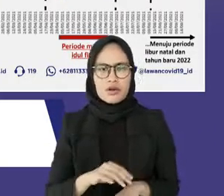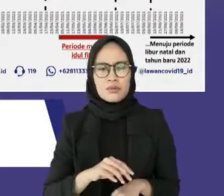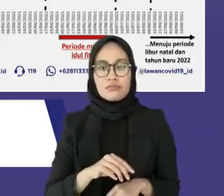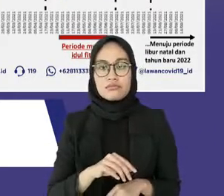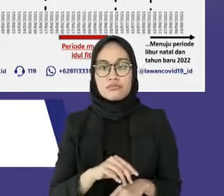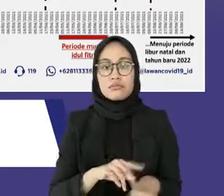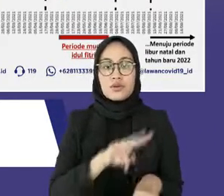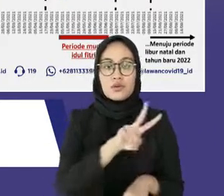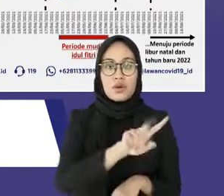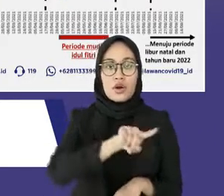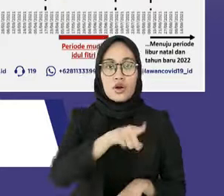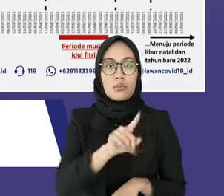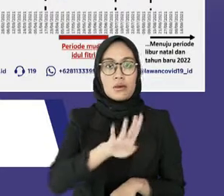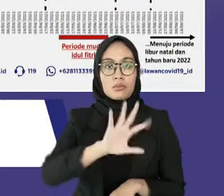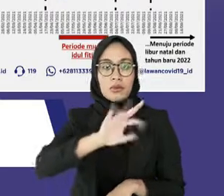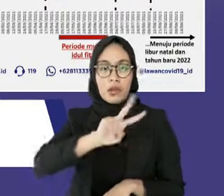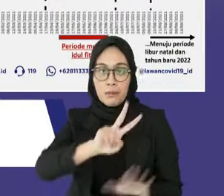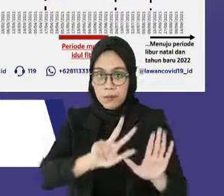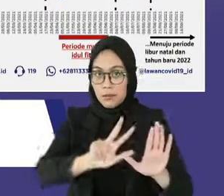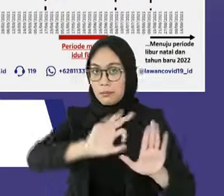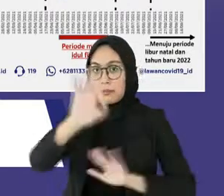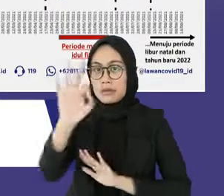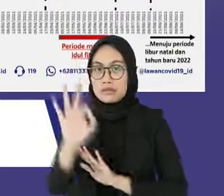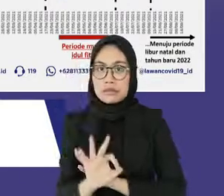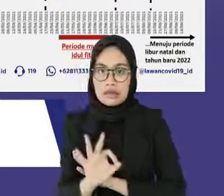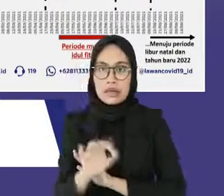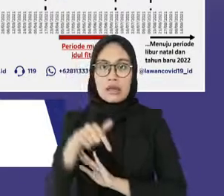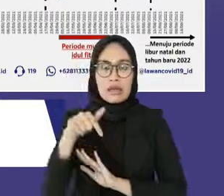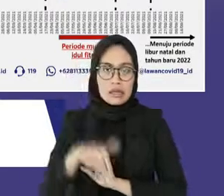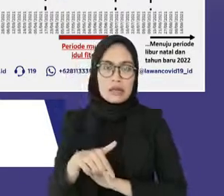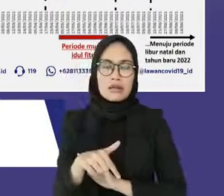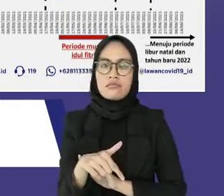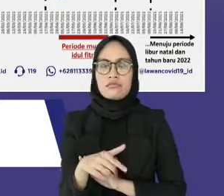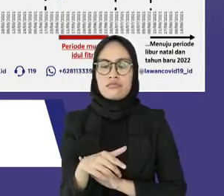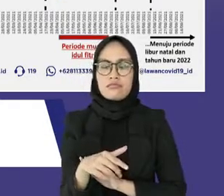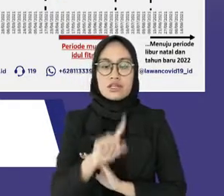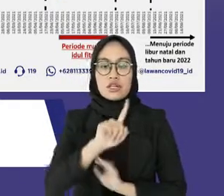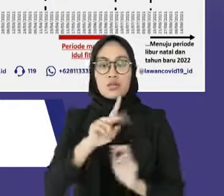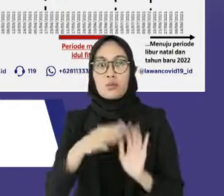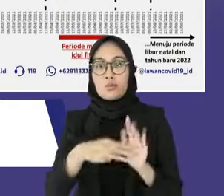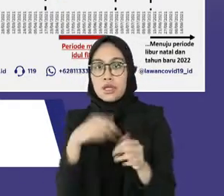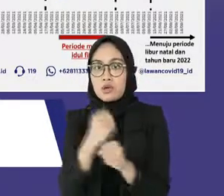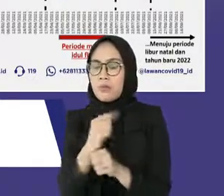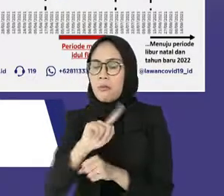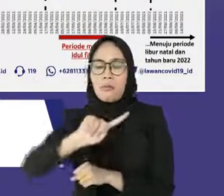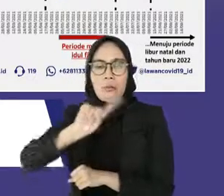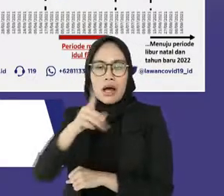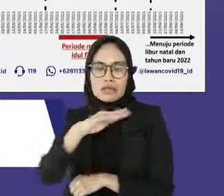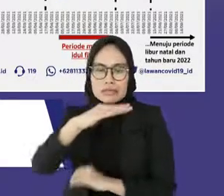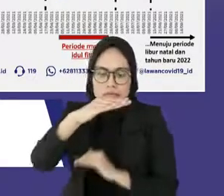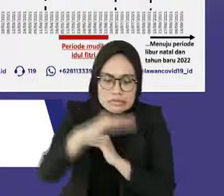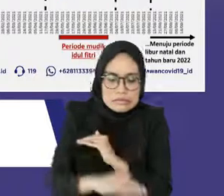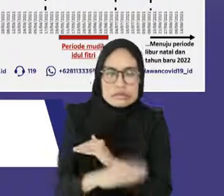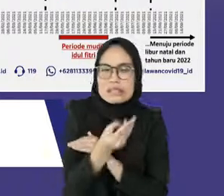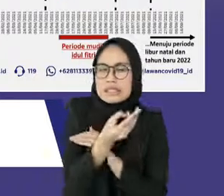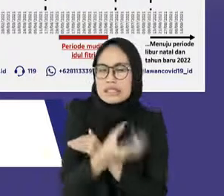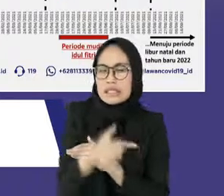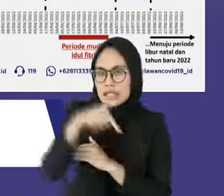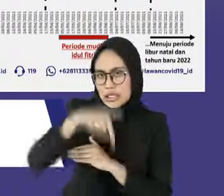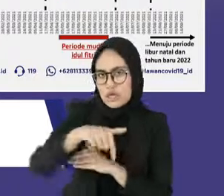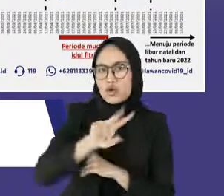2,4 puluh delapan persen ini adalah positif retired mingguan terendah yang pernah kita capai